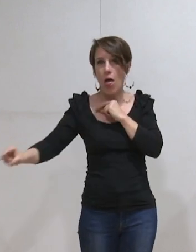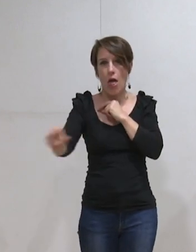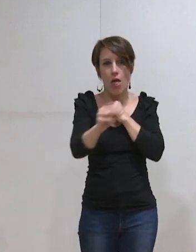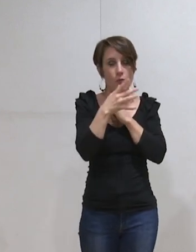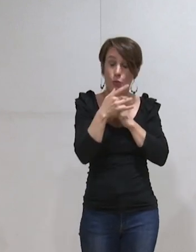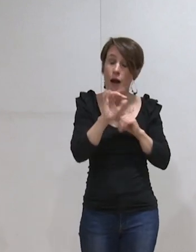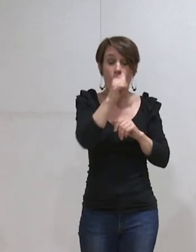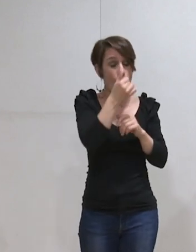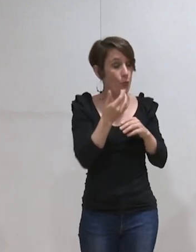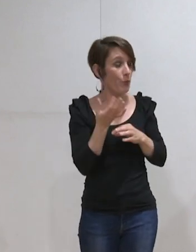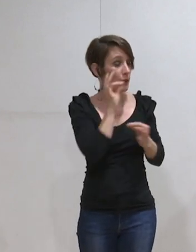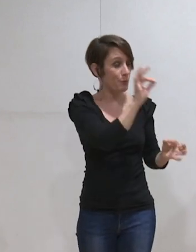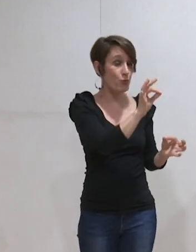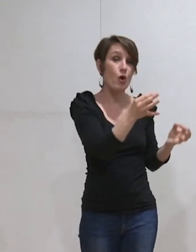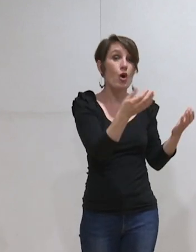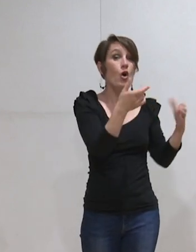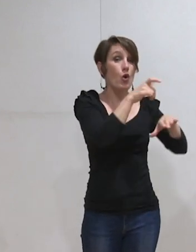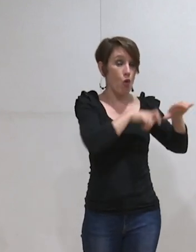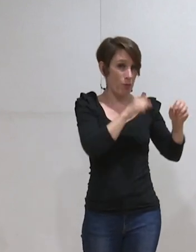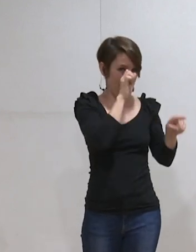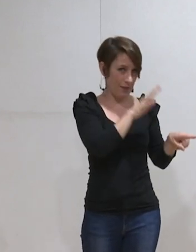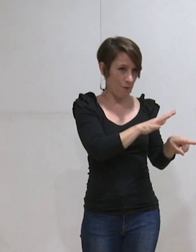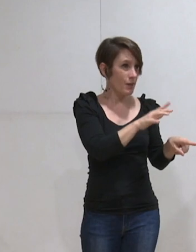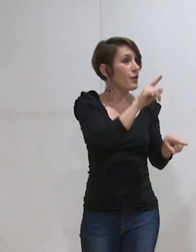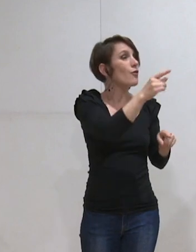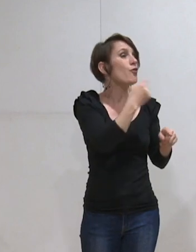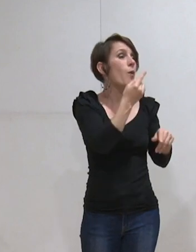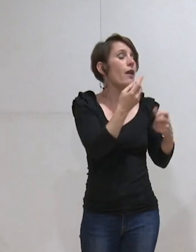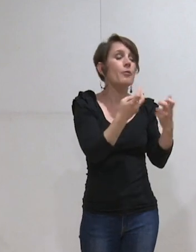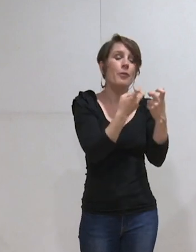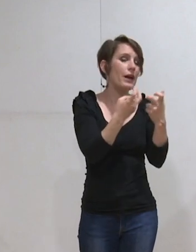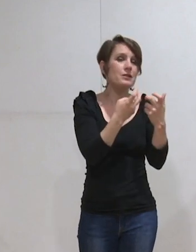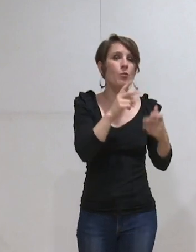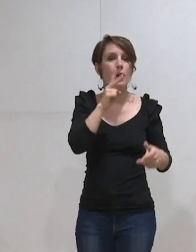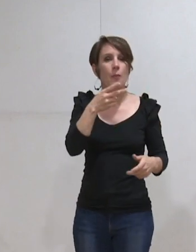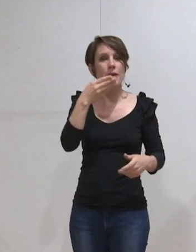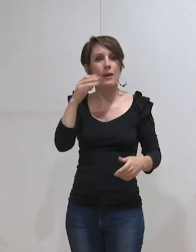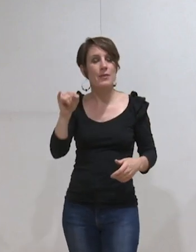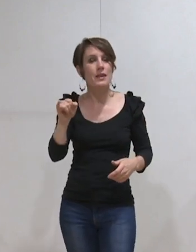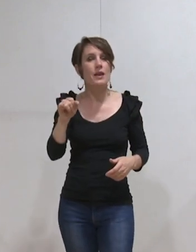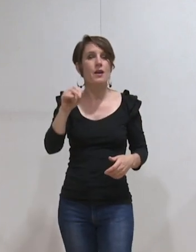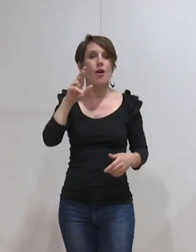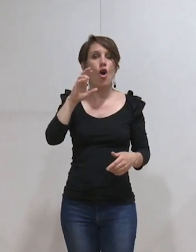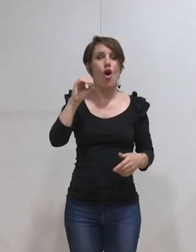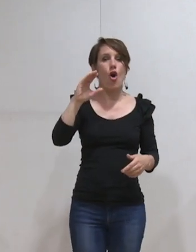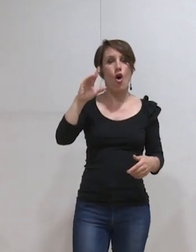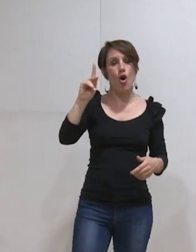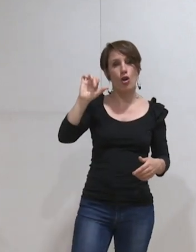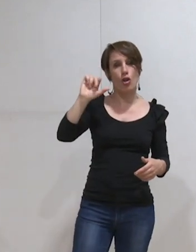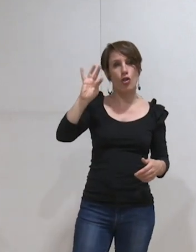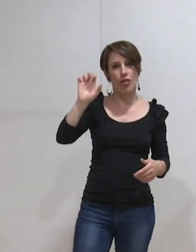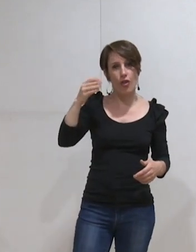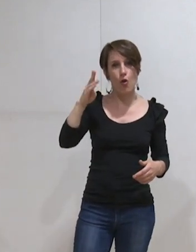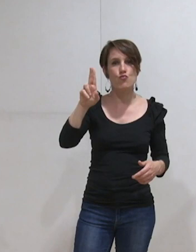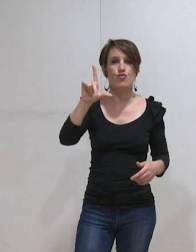d'avis sur les exemples que vous avez cité vous avez cité par exemple PMI roctambul qui aurait paraît-il